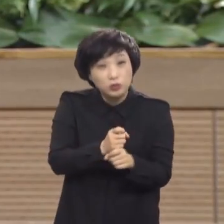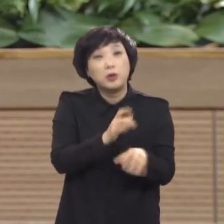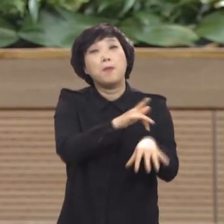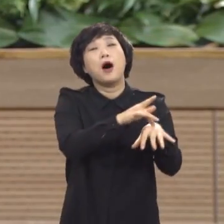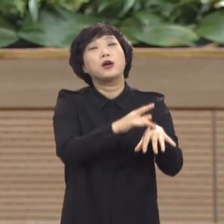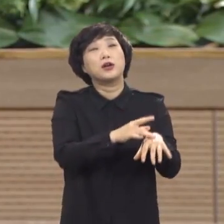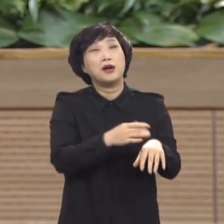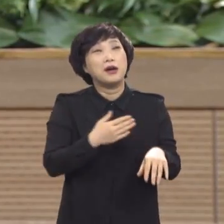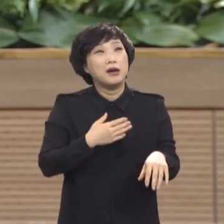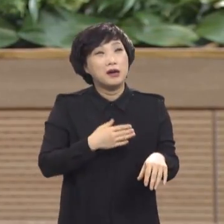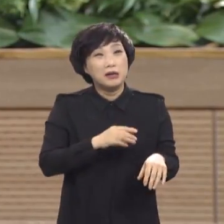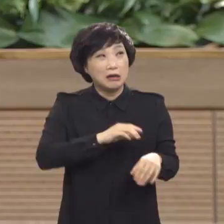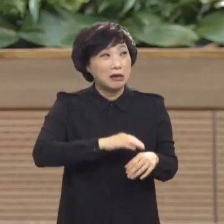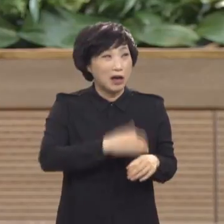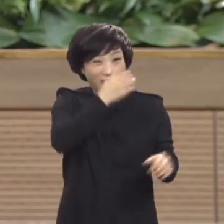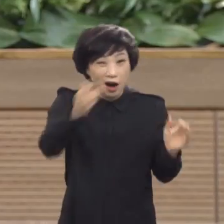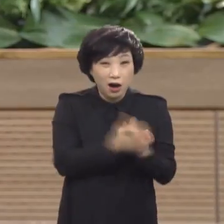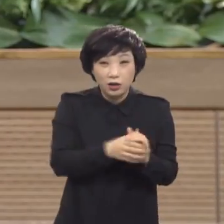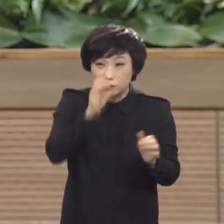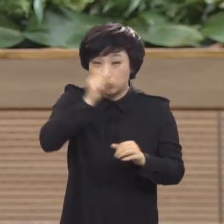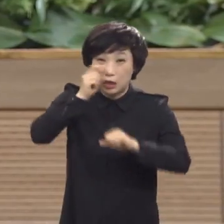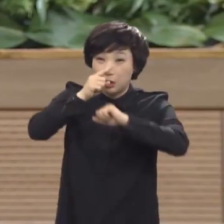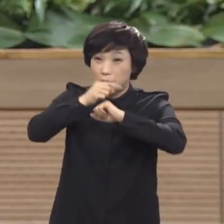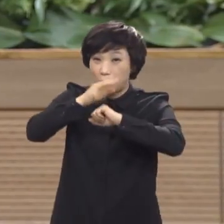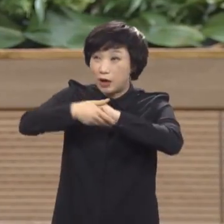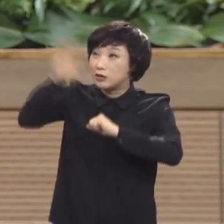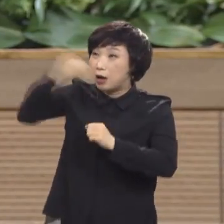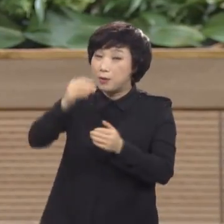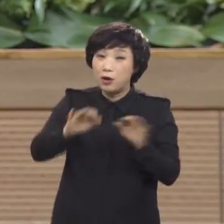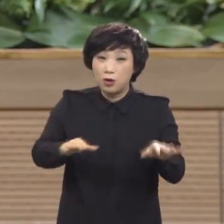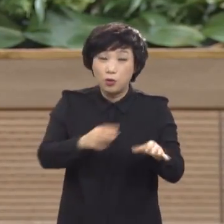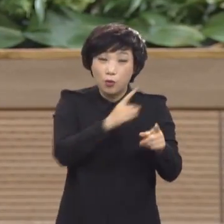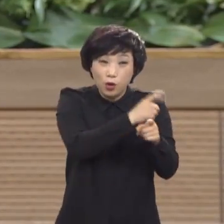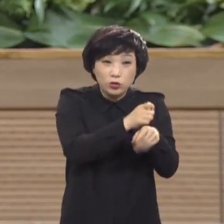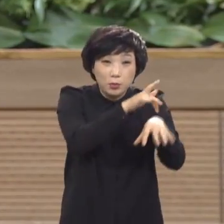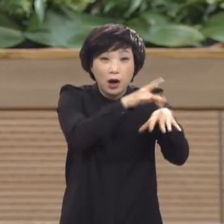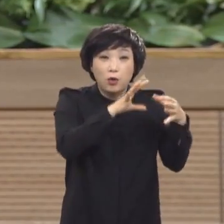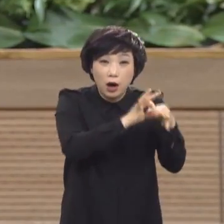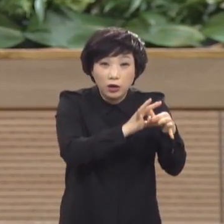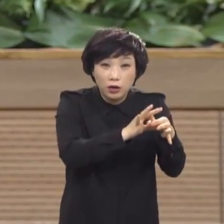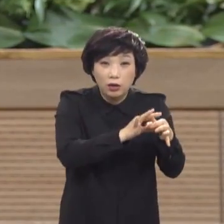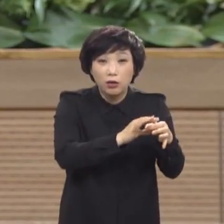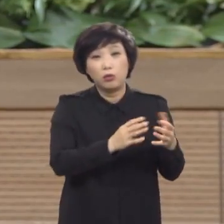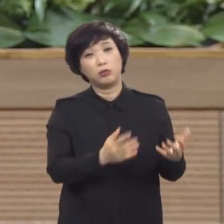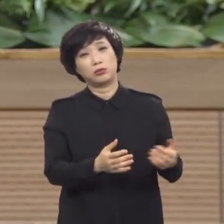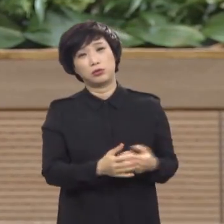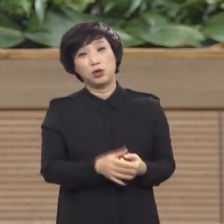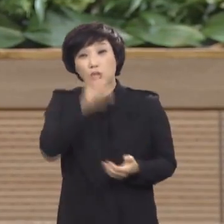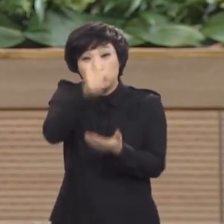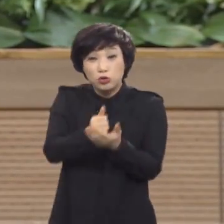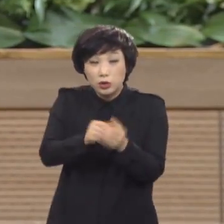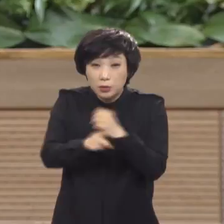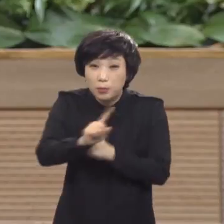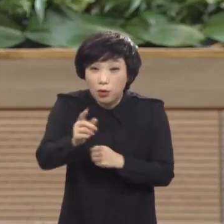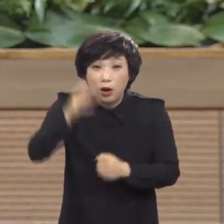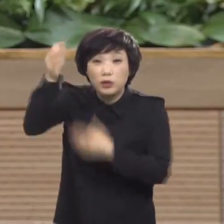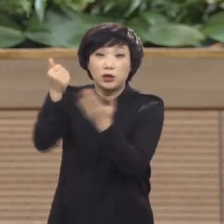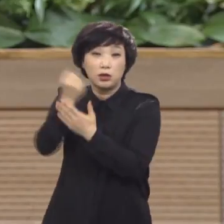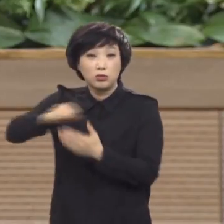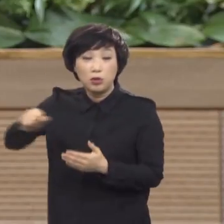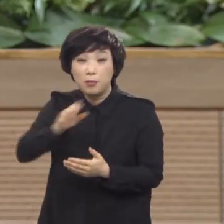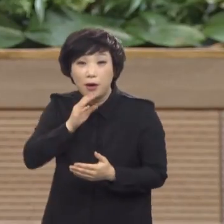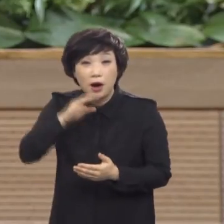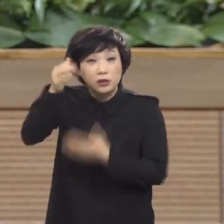듣고 선악과를 먹고 하나님의 원수에게 속해서 죄는 하나님을 도전하는 거,